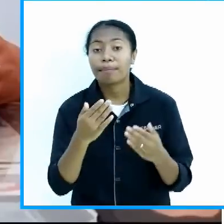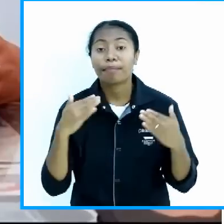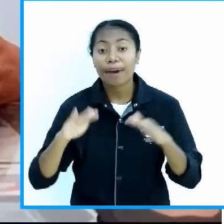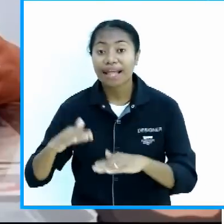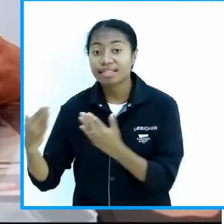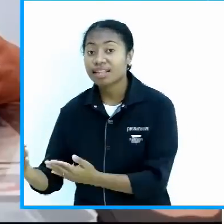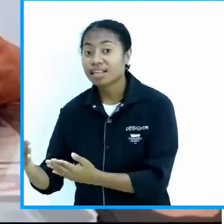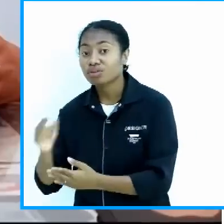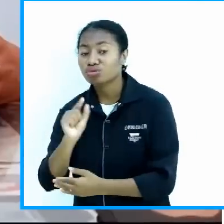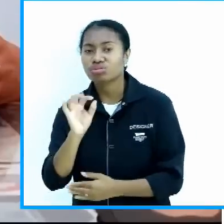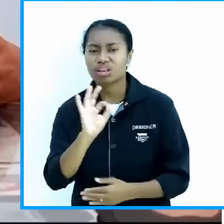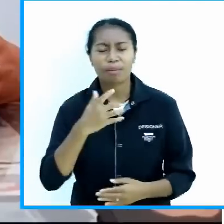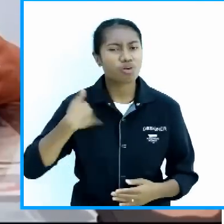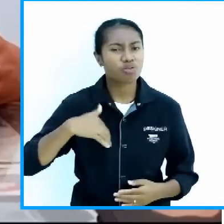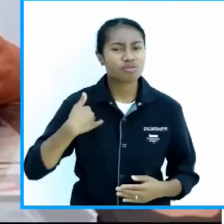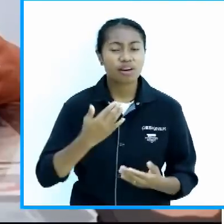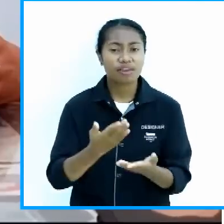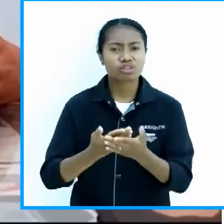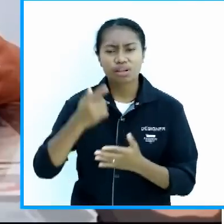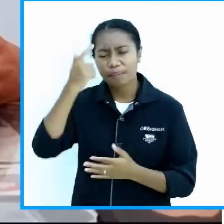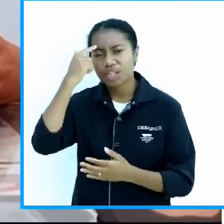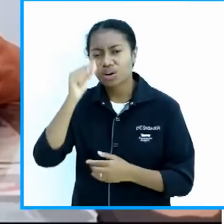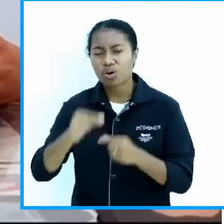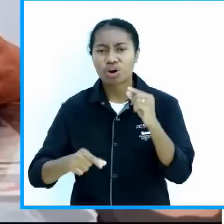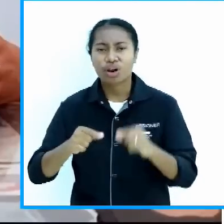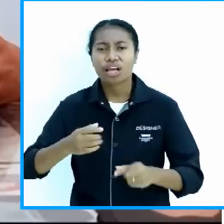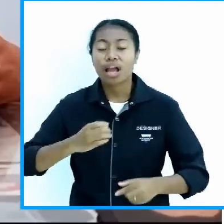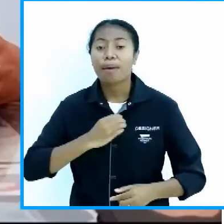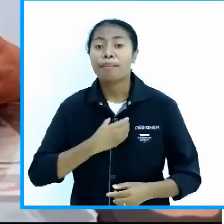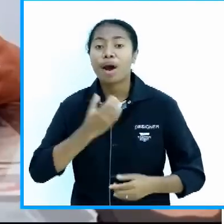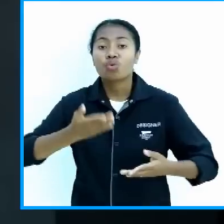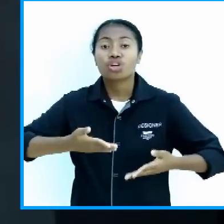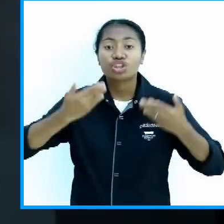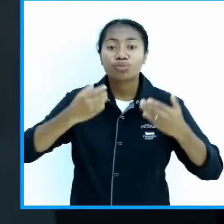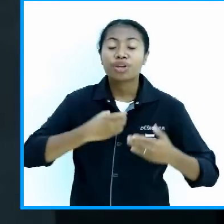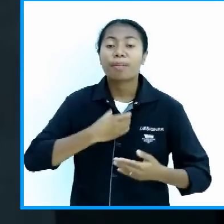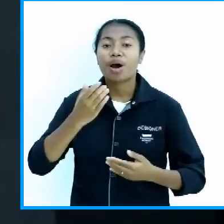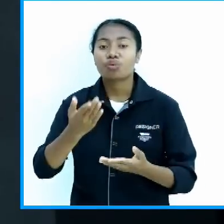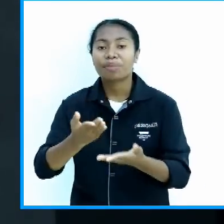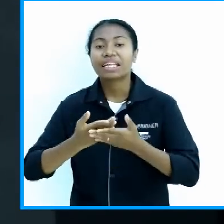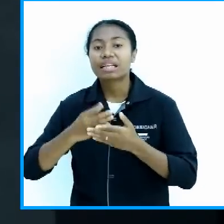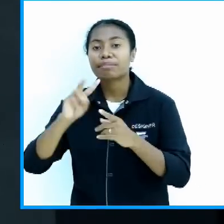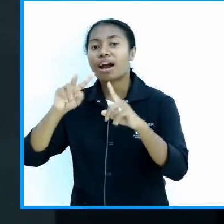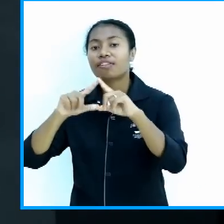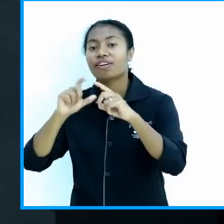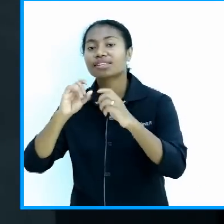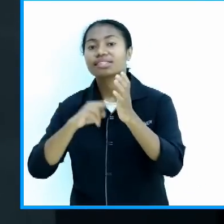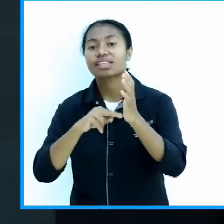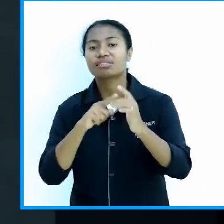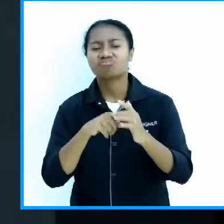mau hidup yang mau menerima vaksin. Ya, saya rasa dari saya itu saja.